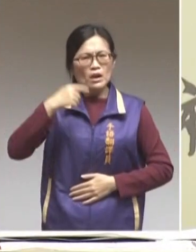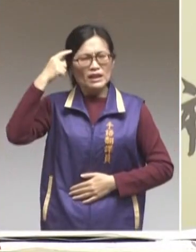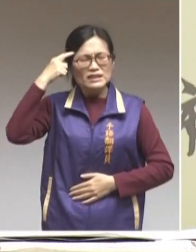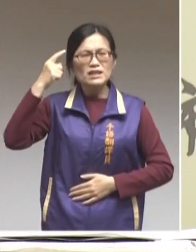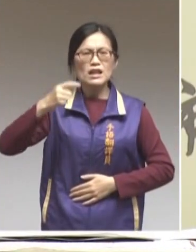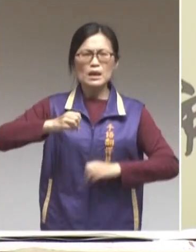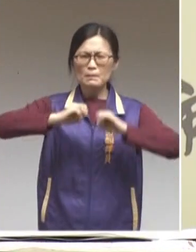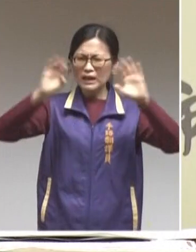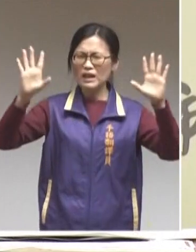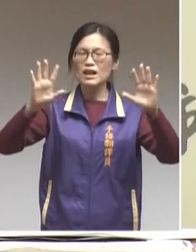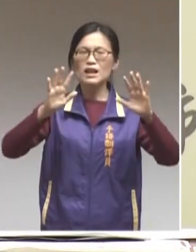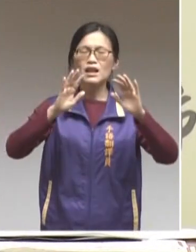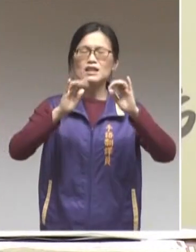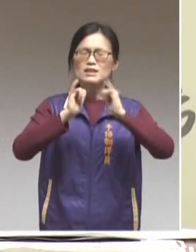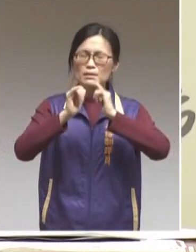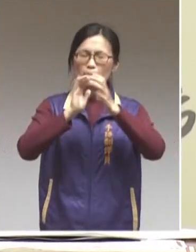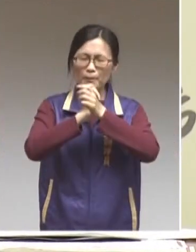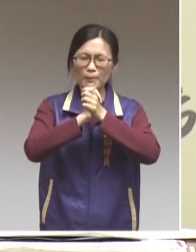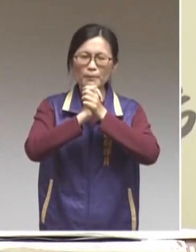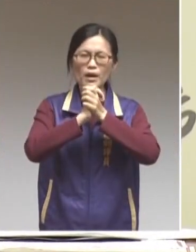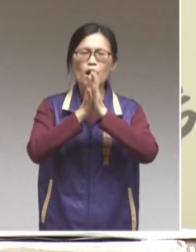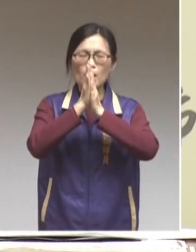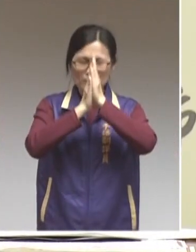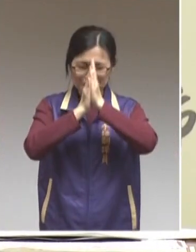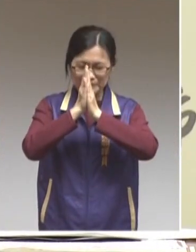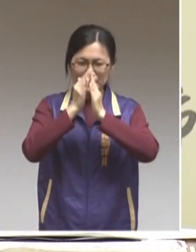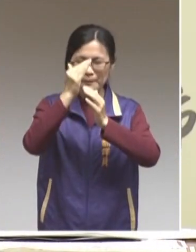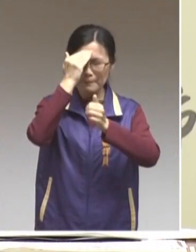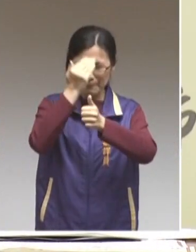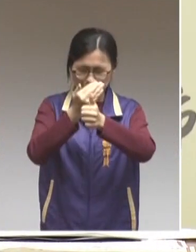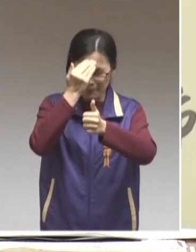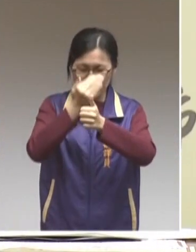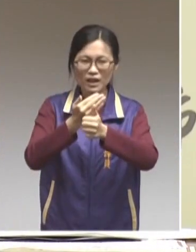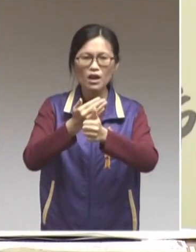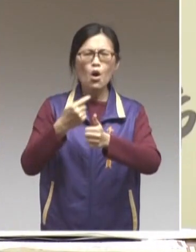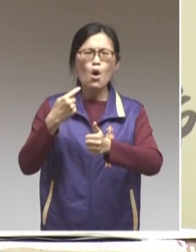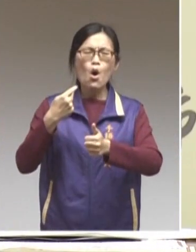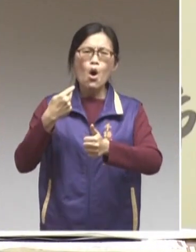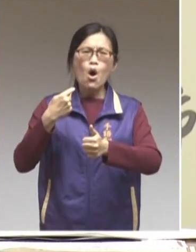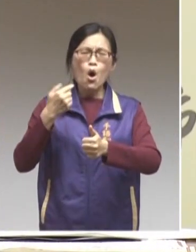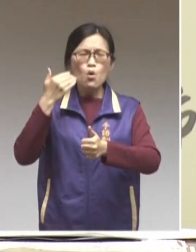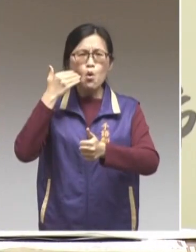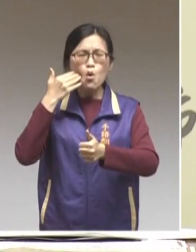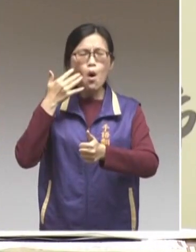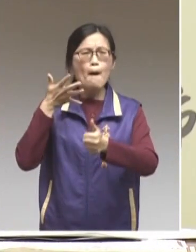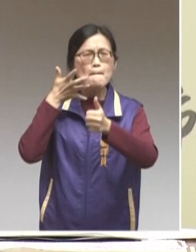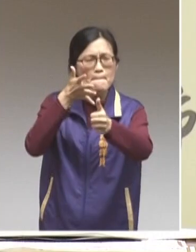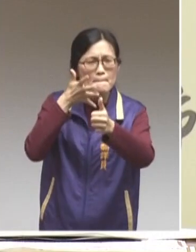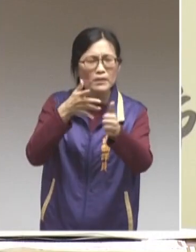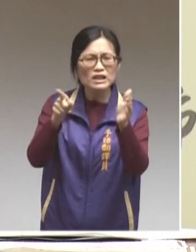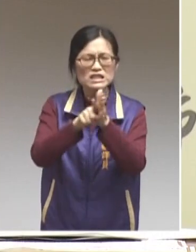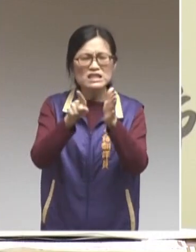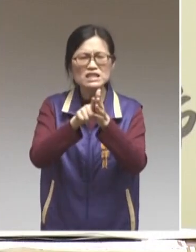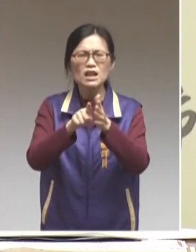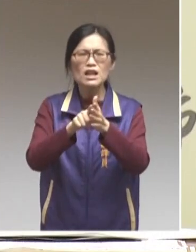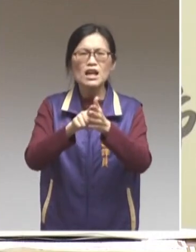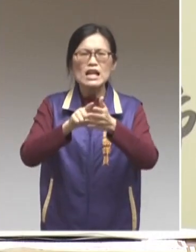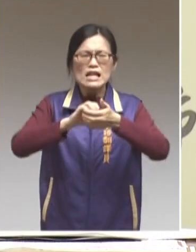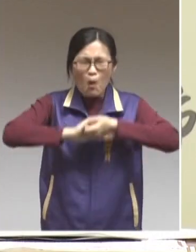跟所有的市民朋友拜托啊，在接受疫调人员进行疫调的时候，请务